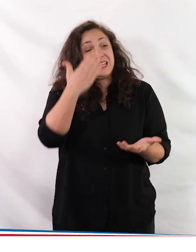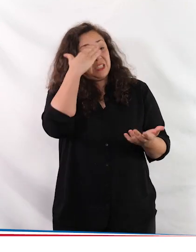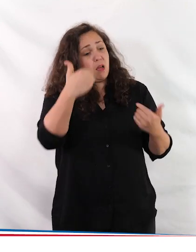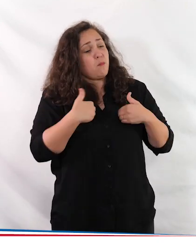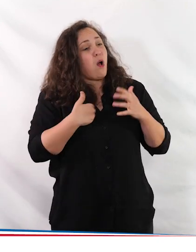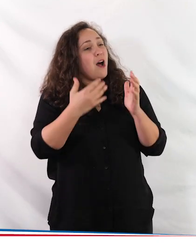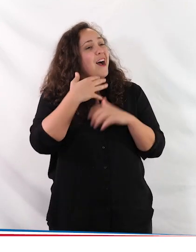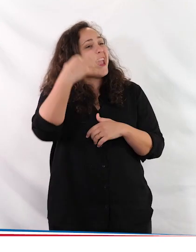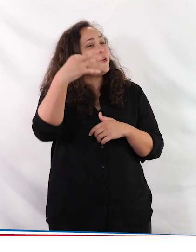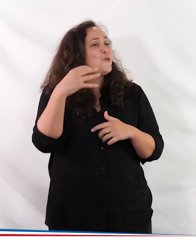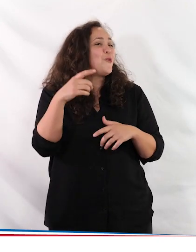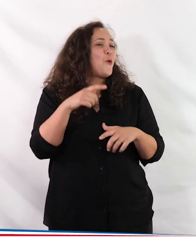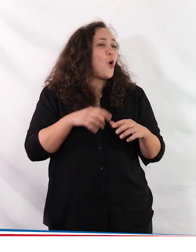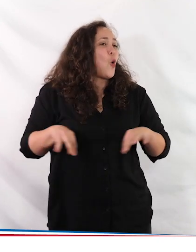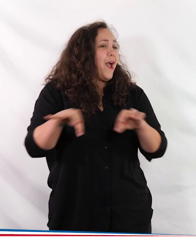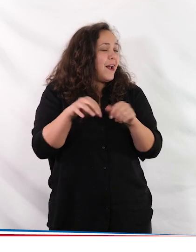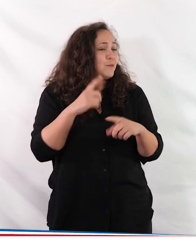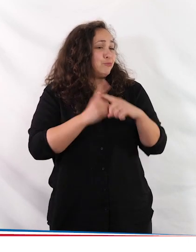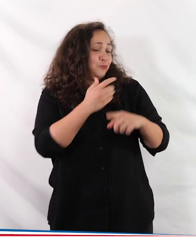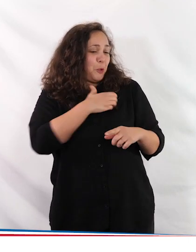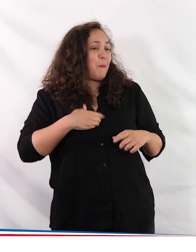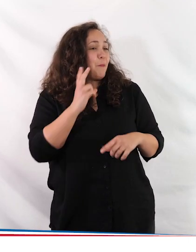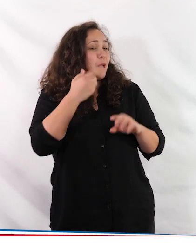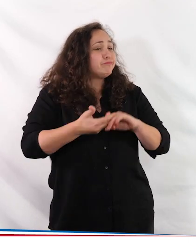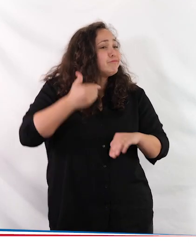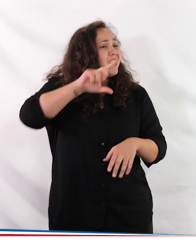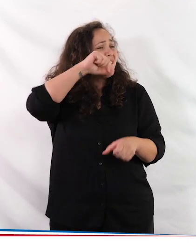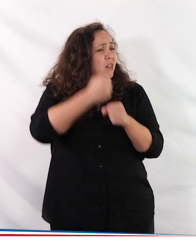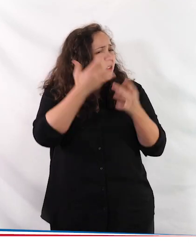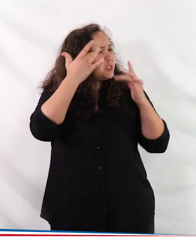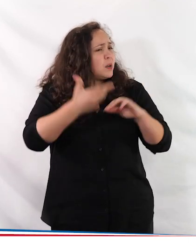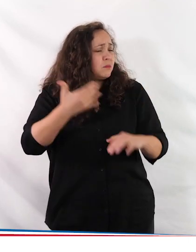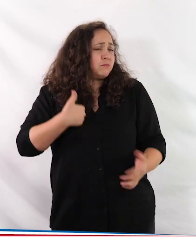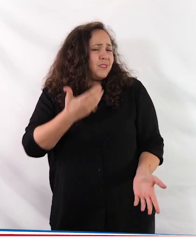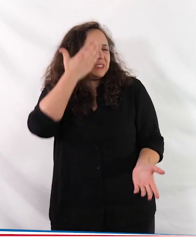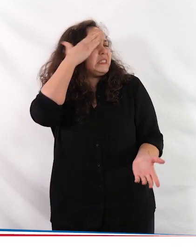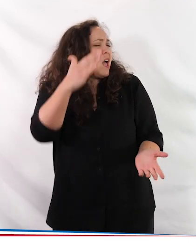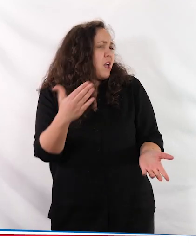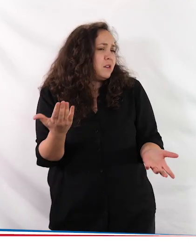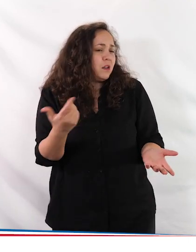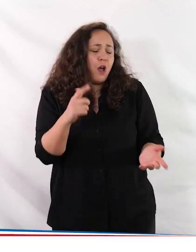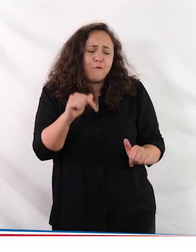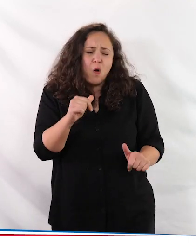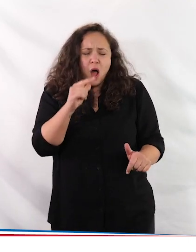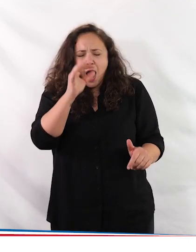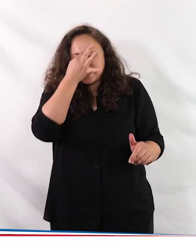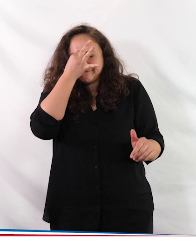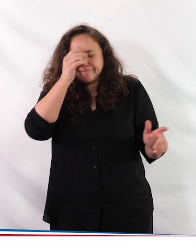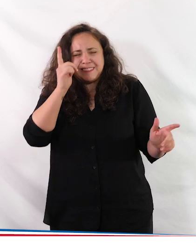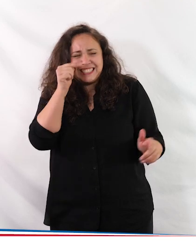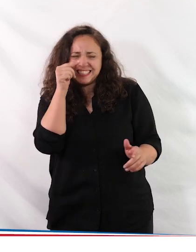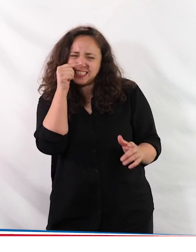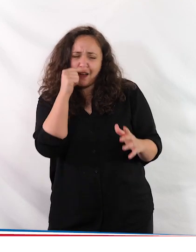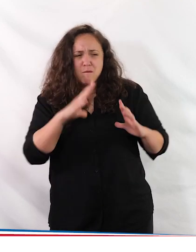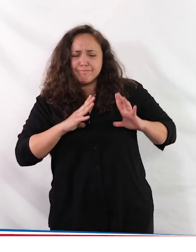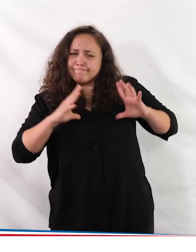j'ai 20 ans d'expérience politique comme élu local, maire de Paris. Je sais que s'il n'y a pas une détermination